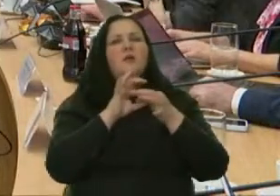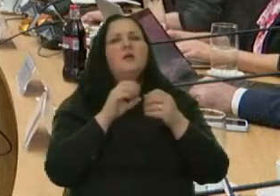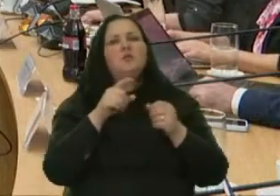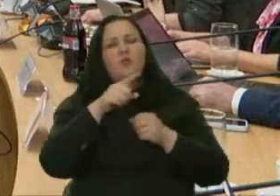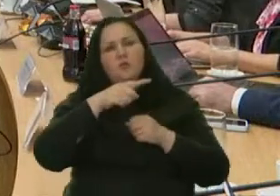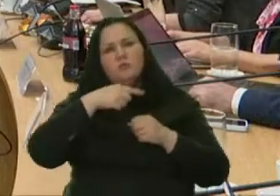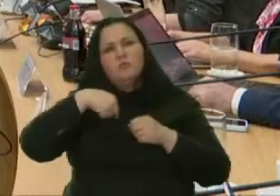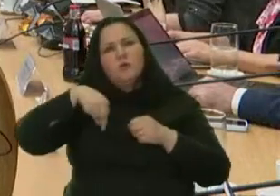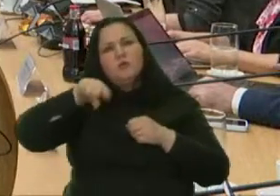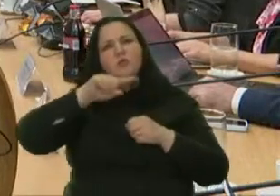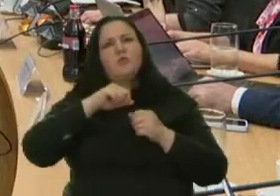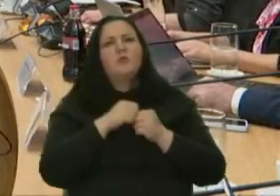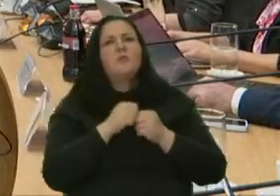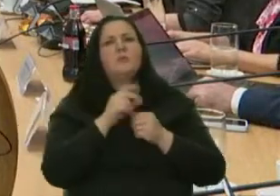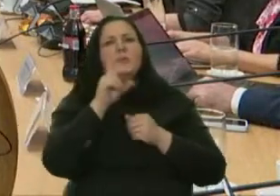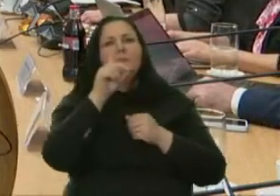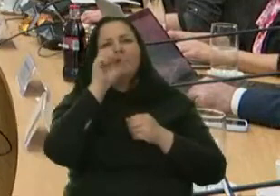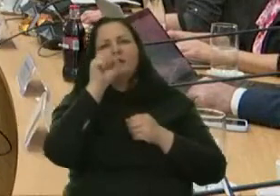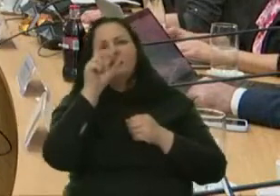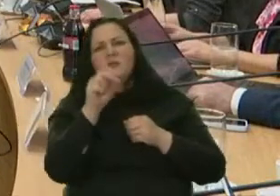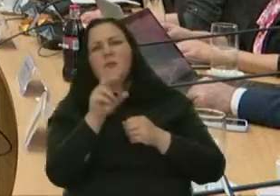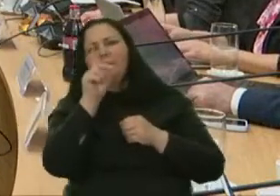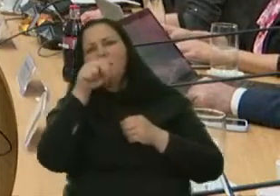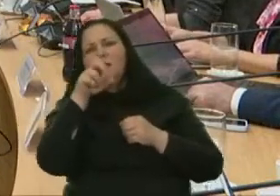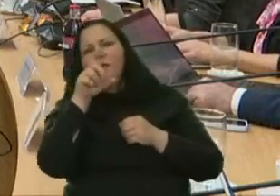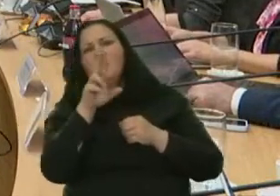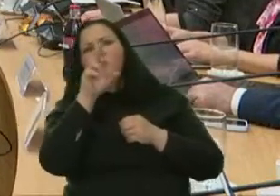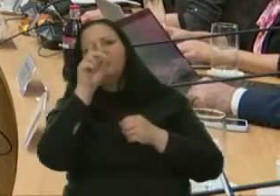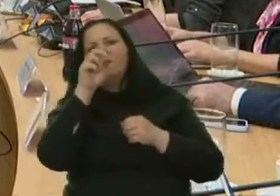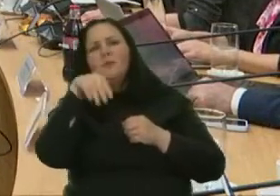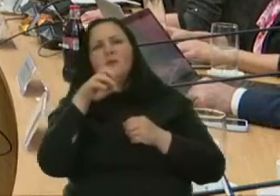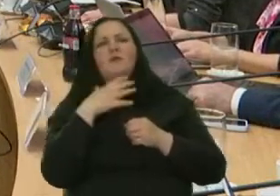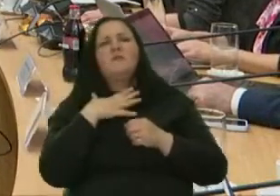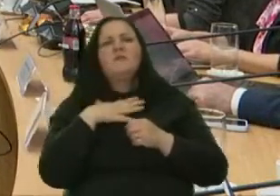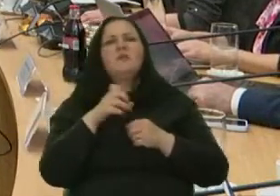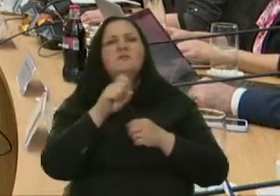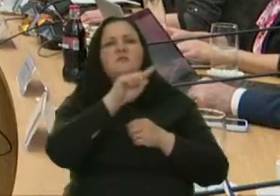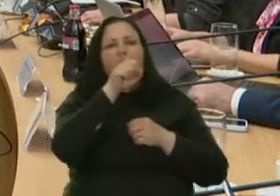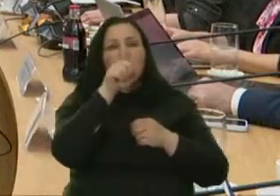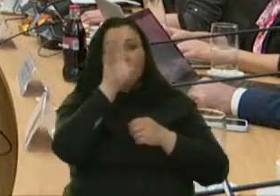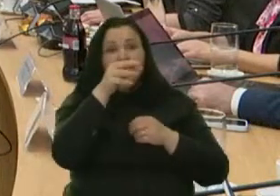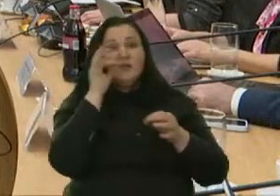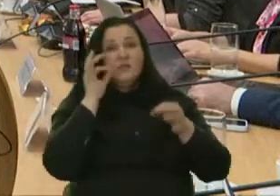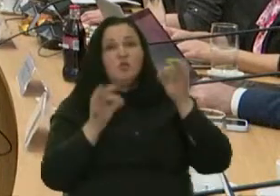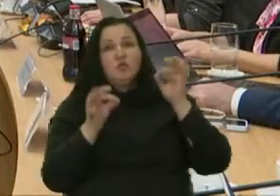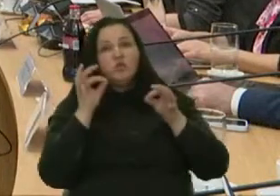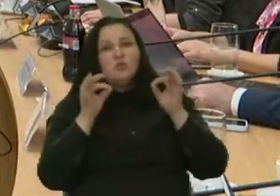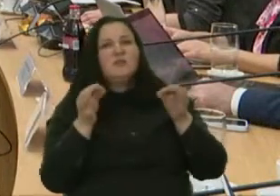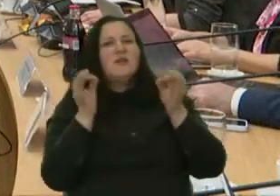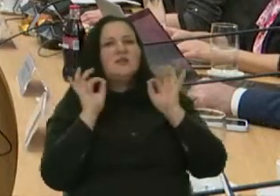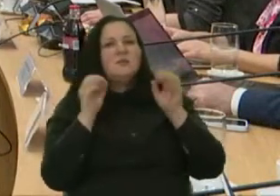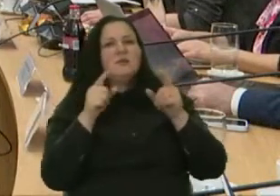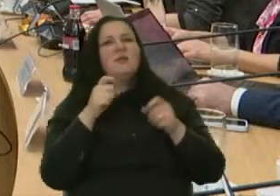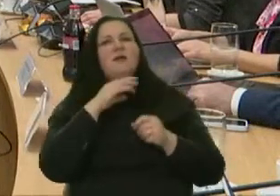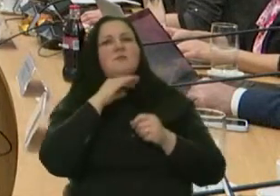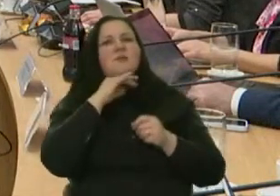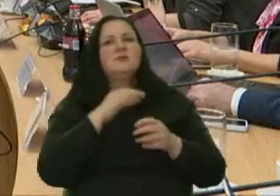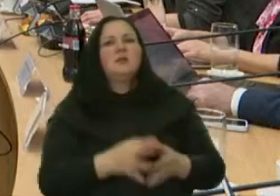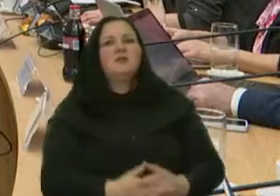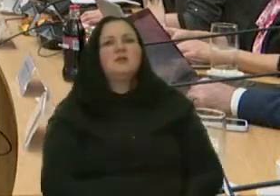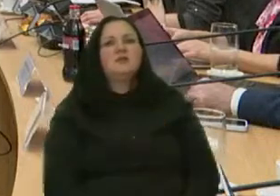consilierilor locali PSD PNL UDMR vreau să vă întreb Dumneavoastră aveți studiile de specialitate în